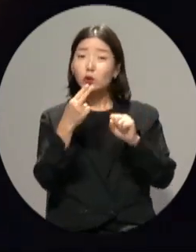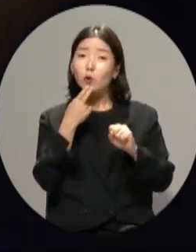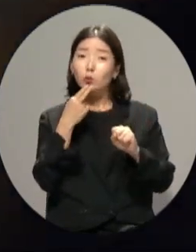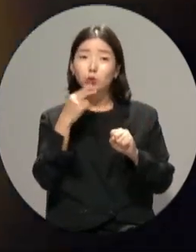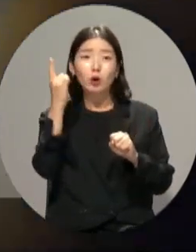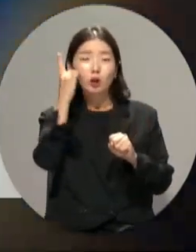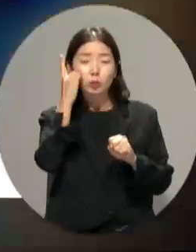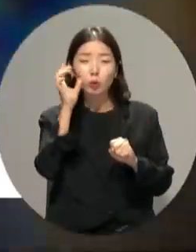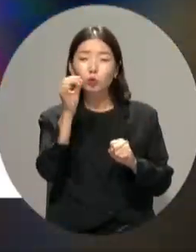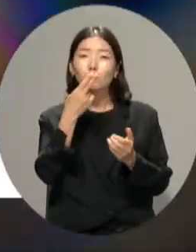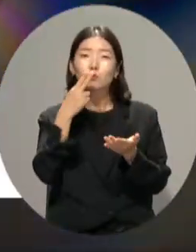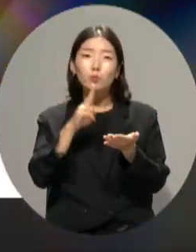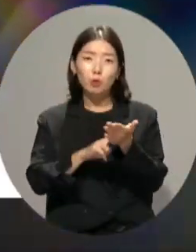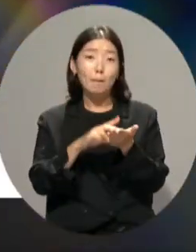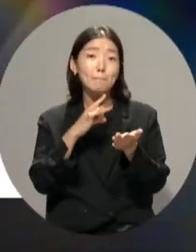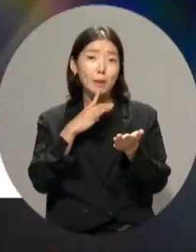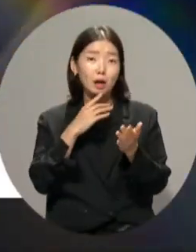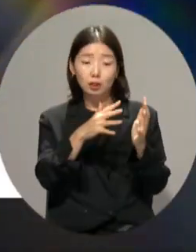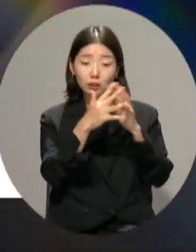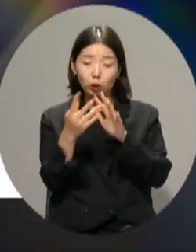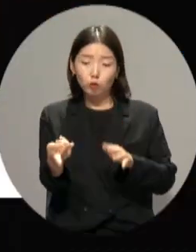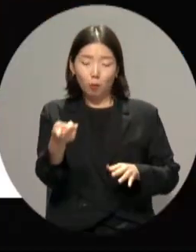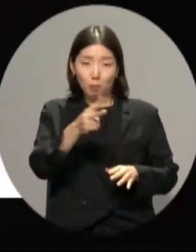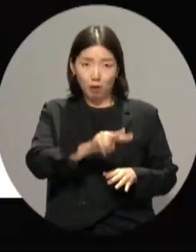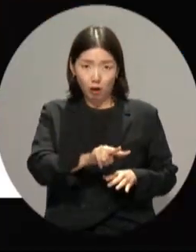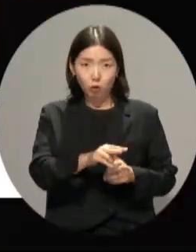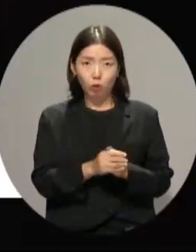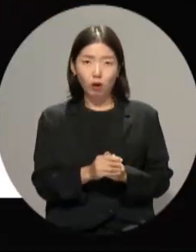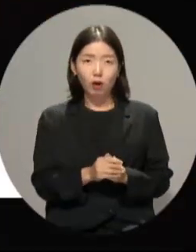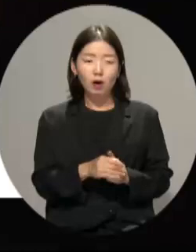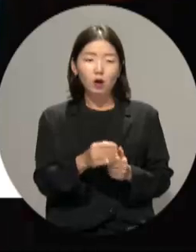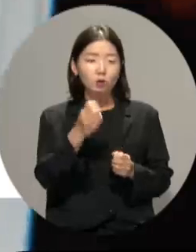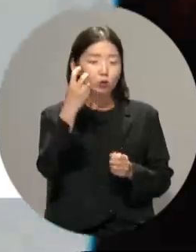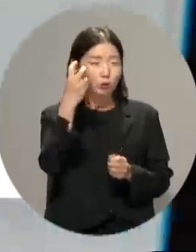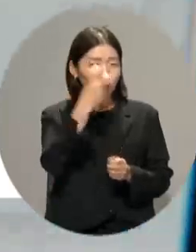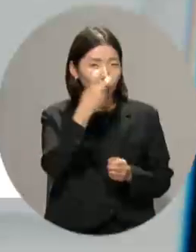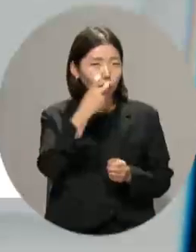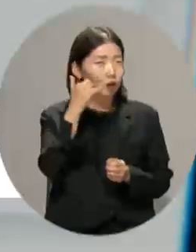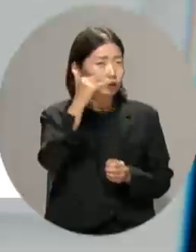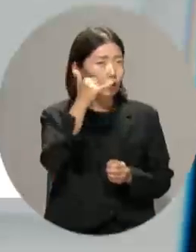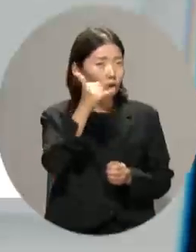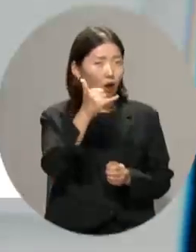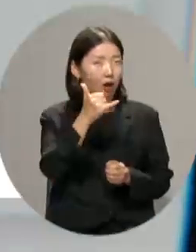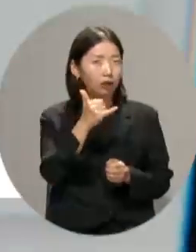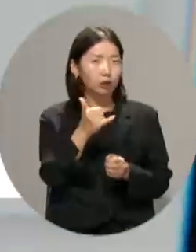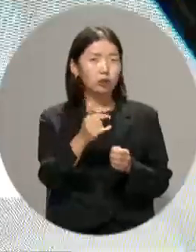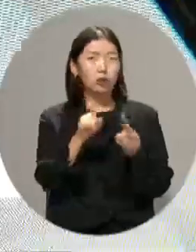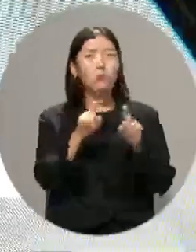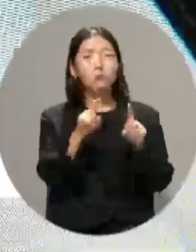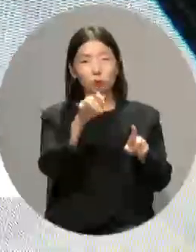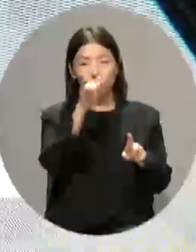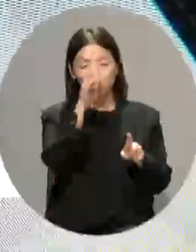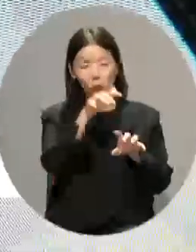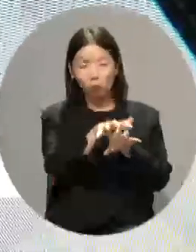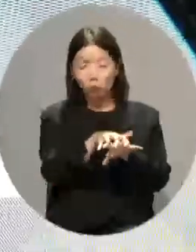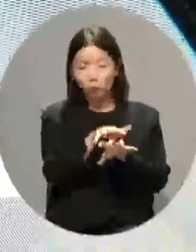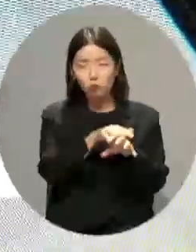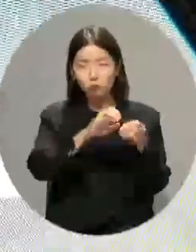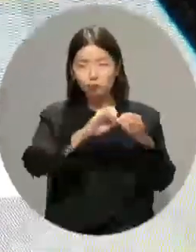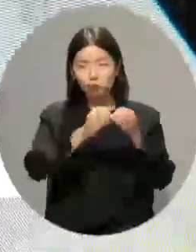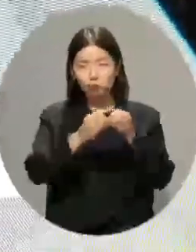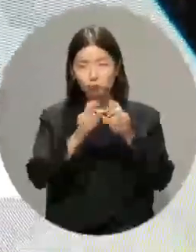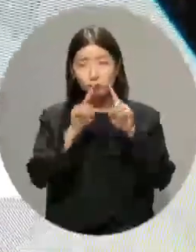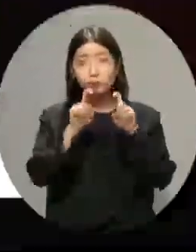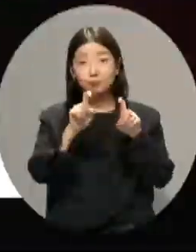휴대전화 요금 청구지 주소 만 창수 로 바꿔서 예비경선 여론조사 전화가 걸려 오도록 하는 등의 조직적인 조작해 위 가